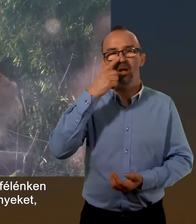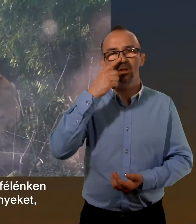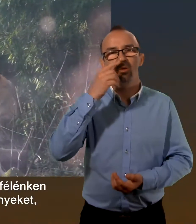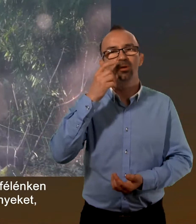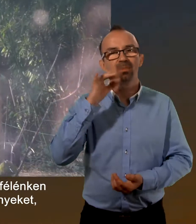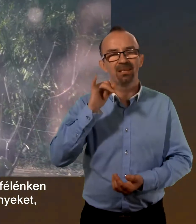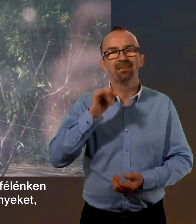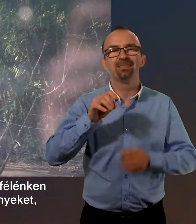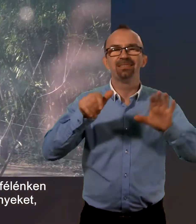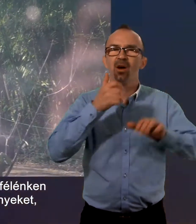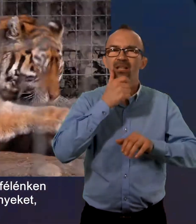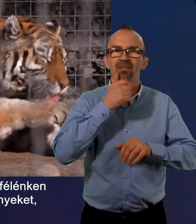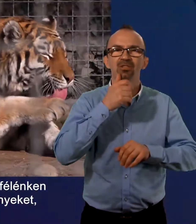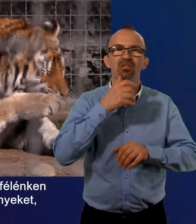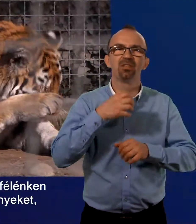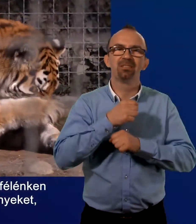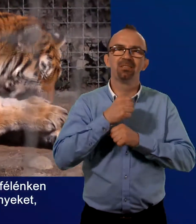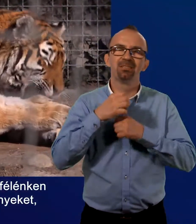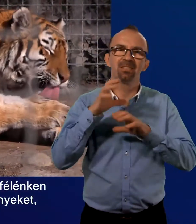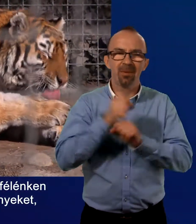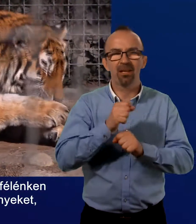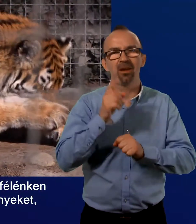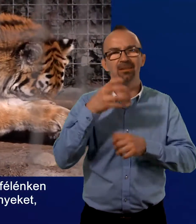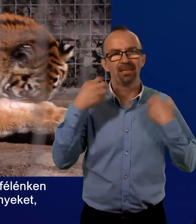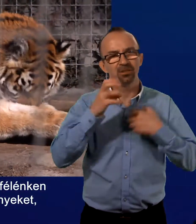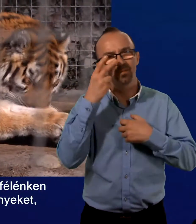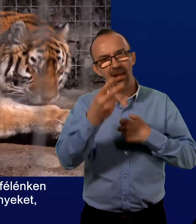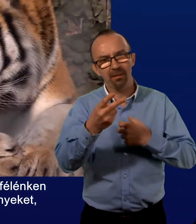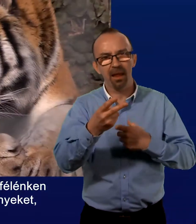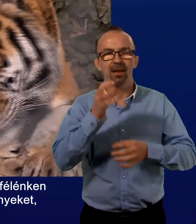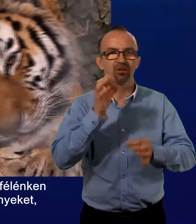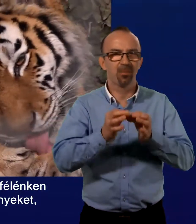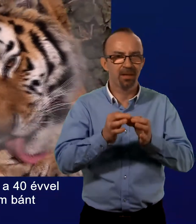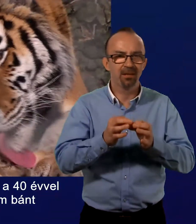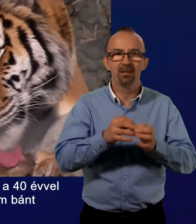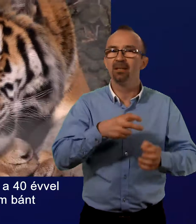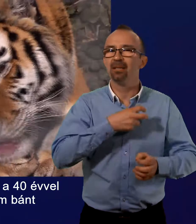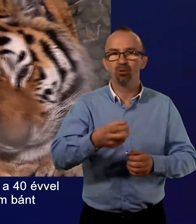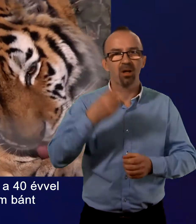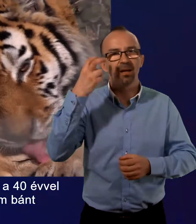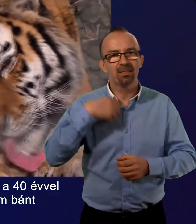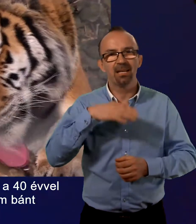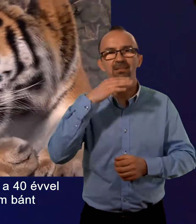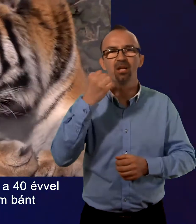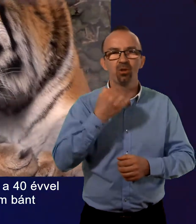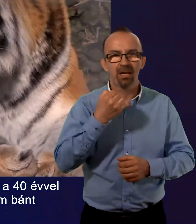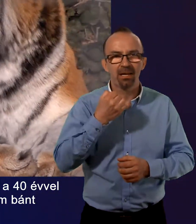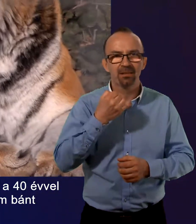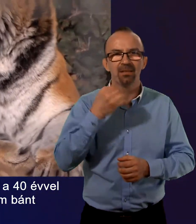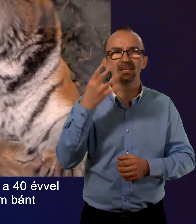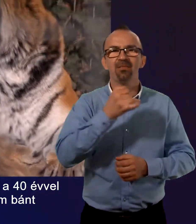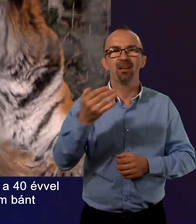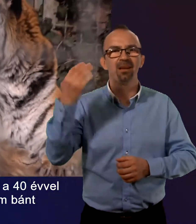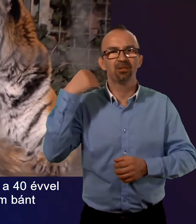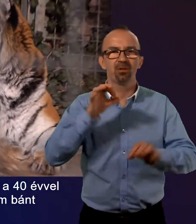a 16 éves szibériai tigris félénken a háttérből figyelte az eseményeket, ami nem csoda, hiszen Sandokán a